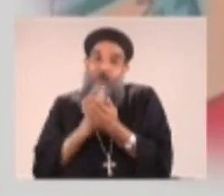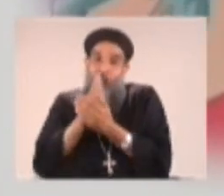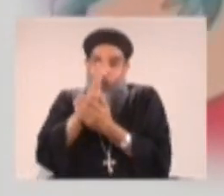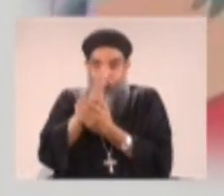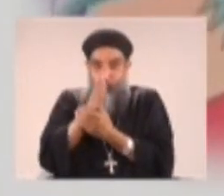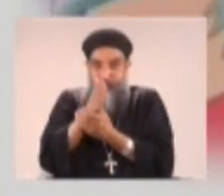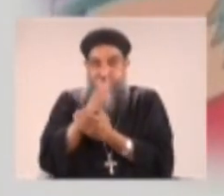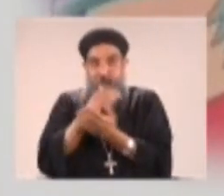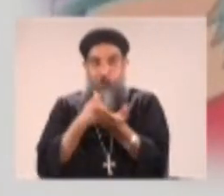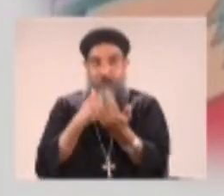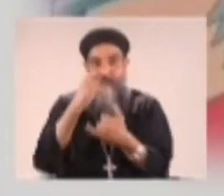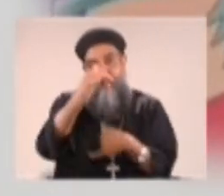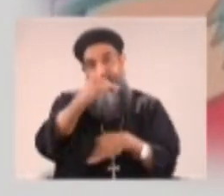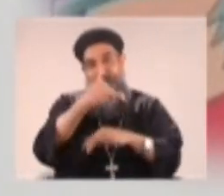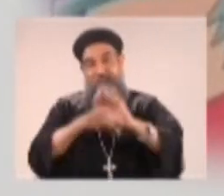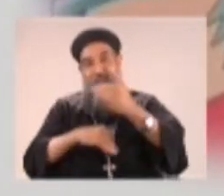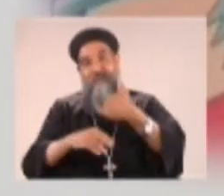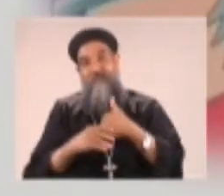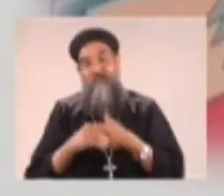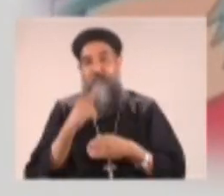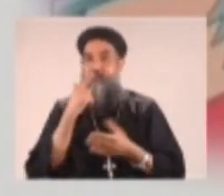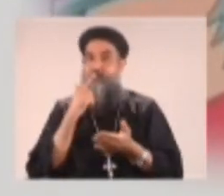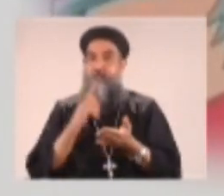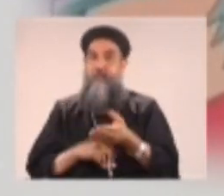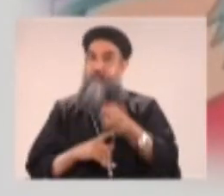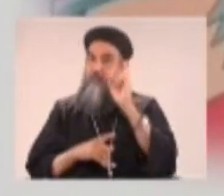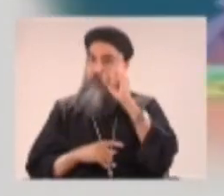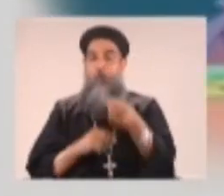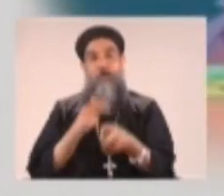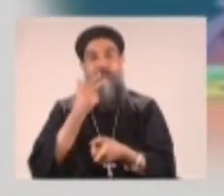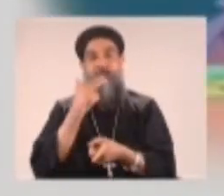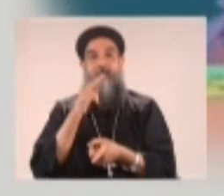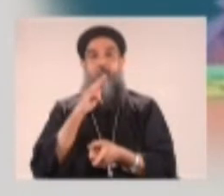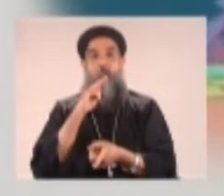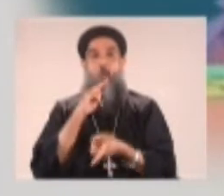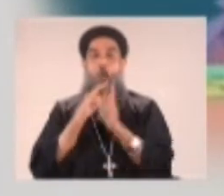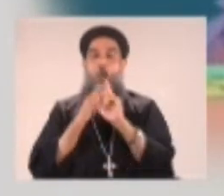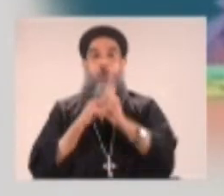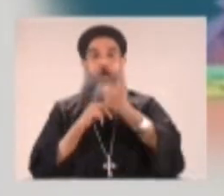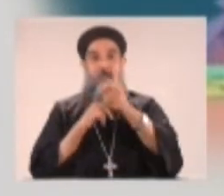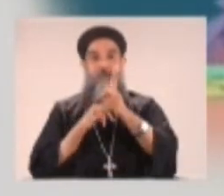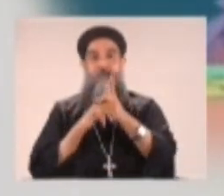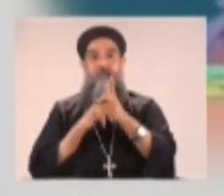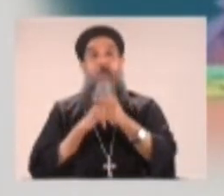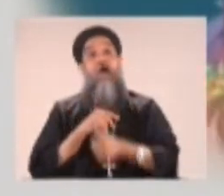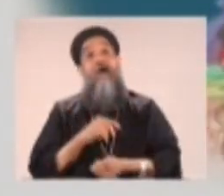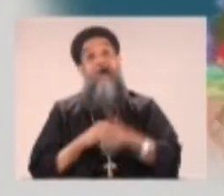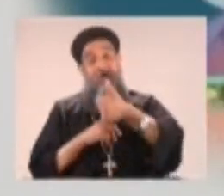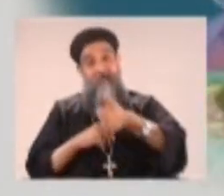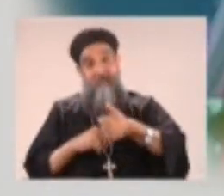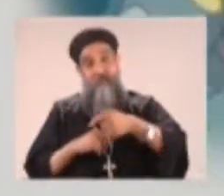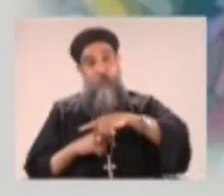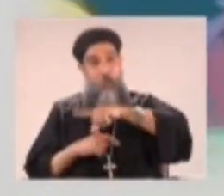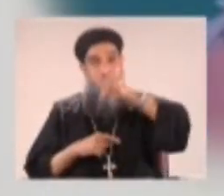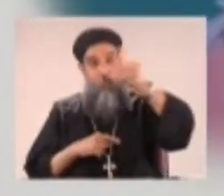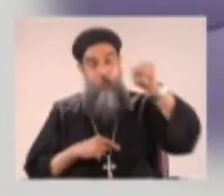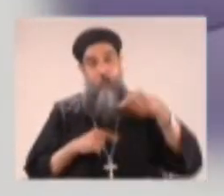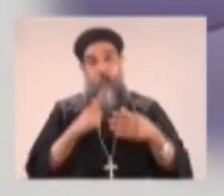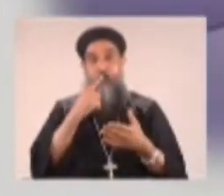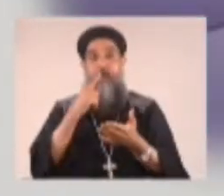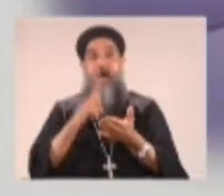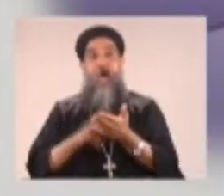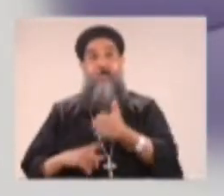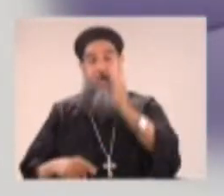وتروح، إياك والكذب ده شيء مفضوح، أحسن حاجة تقول